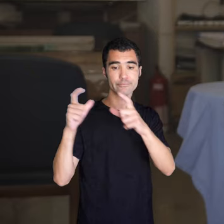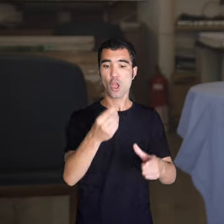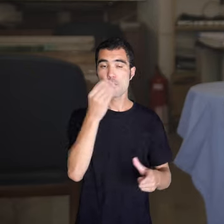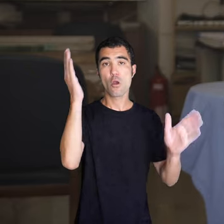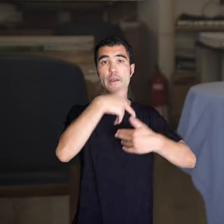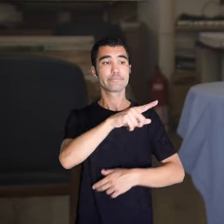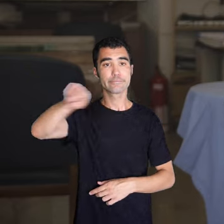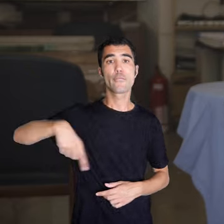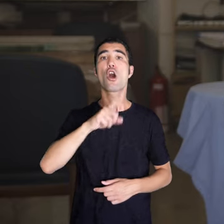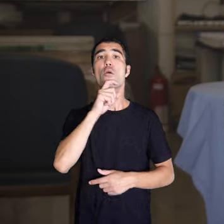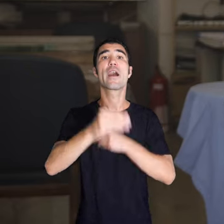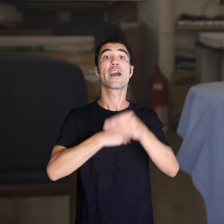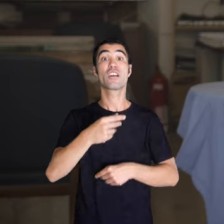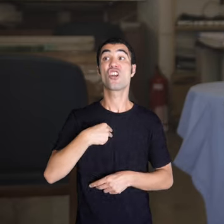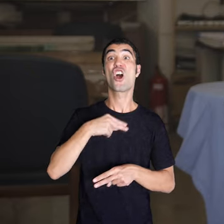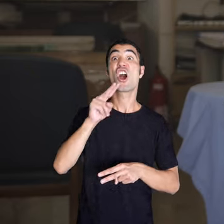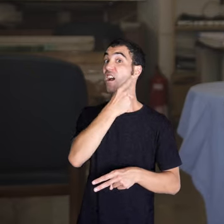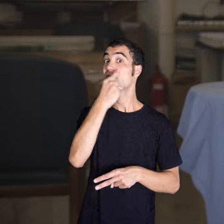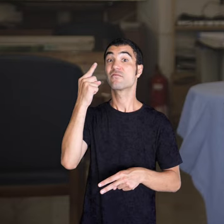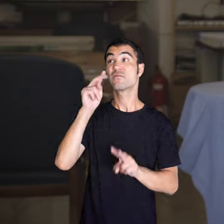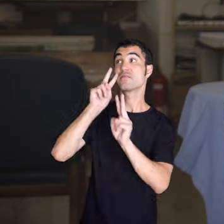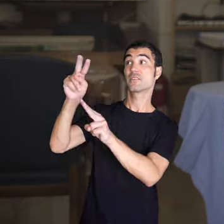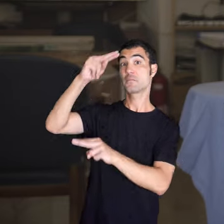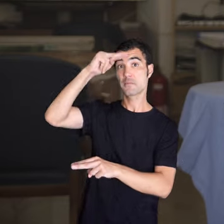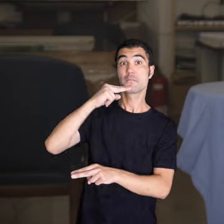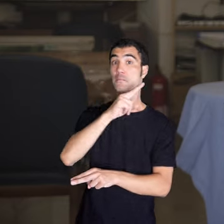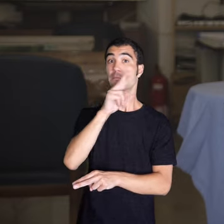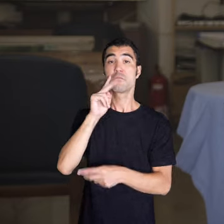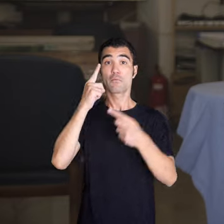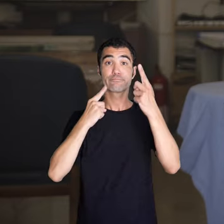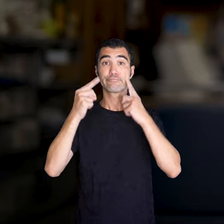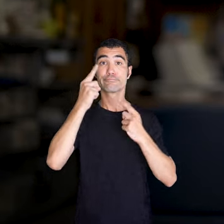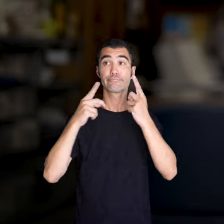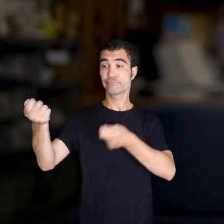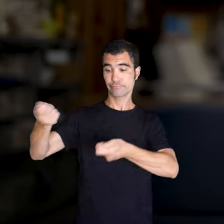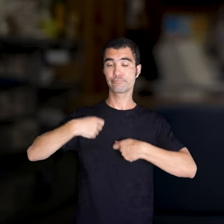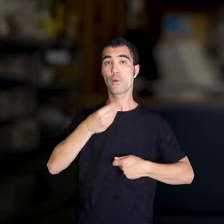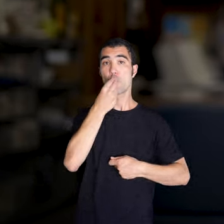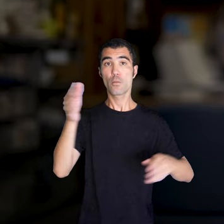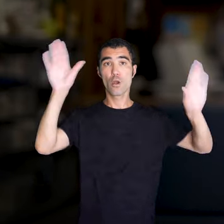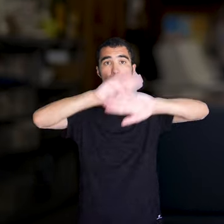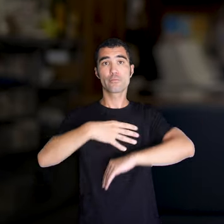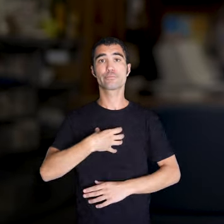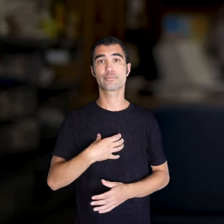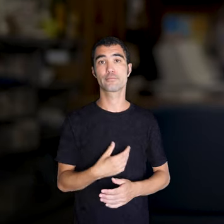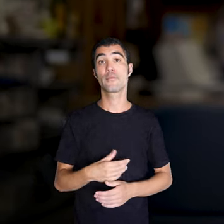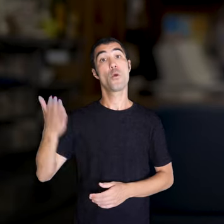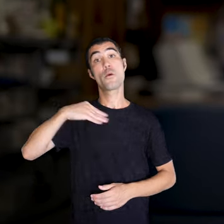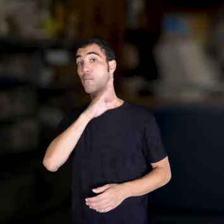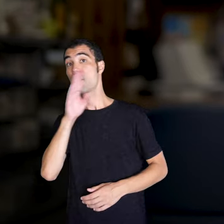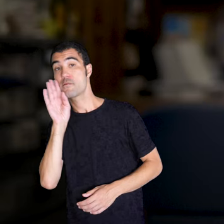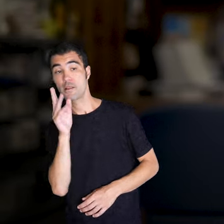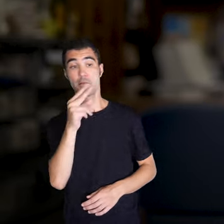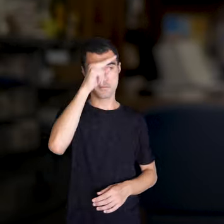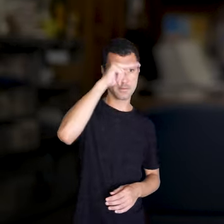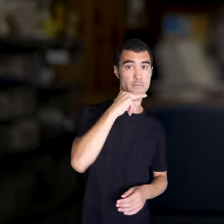Jo he vist a mon pare i a mon mare plorar perquè no mos podien dar sopar. A mon mare festejava a mon pare i quan